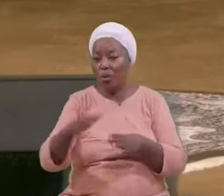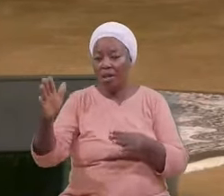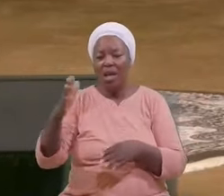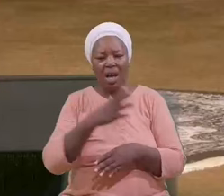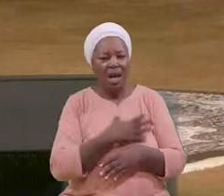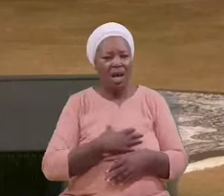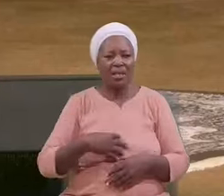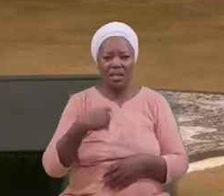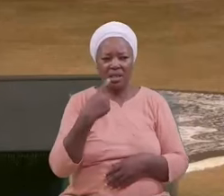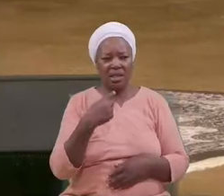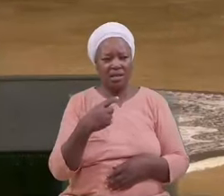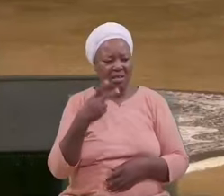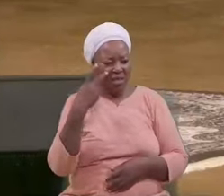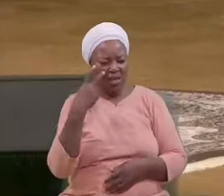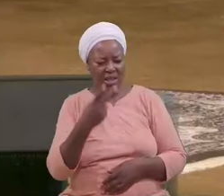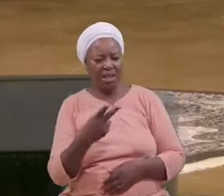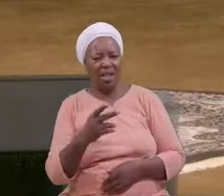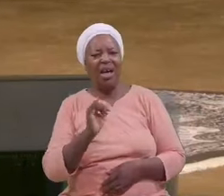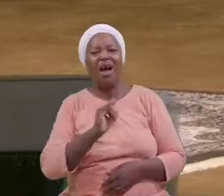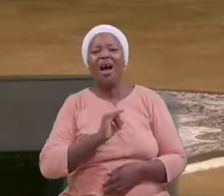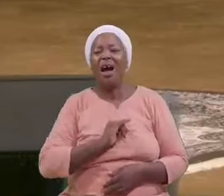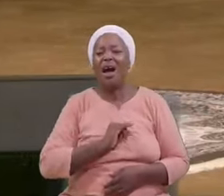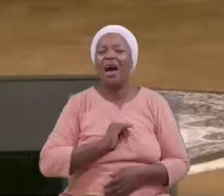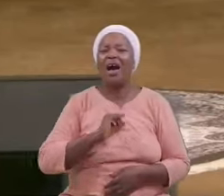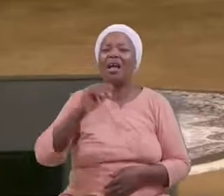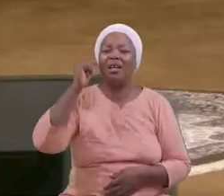Voici, je me disais,